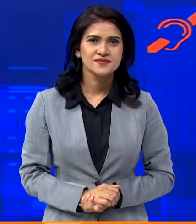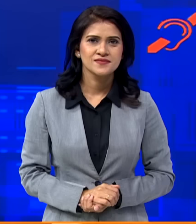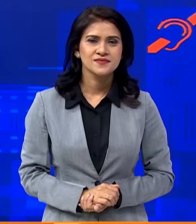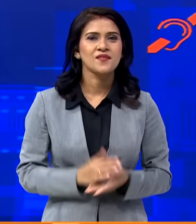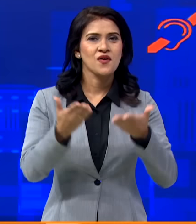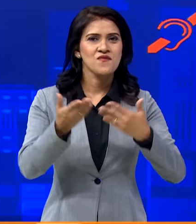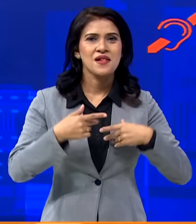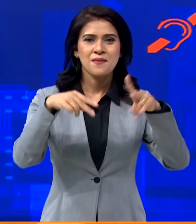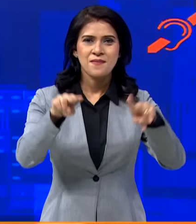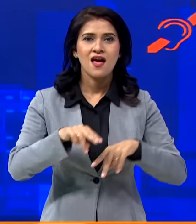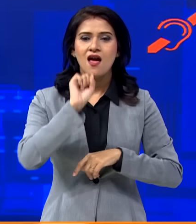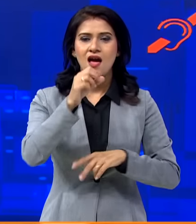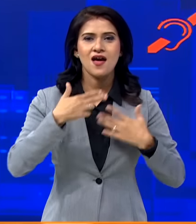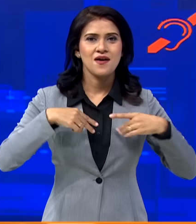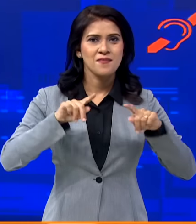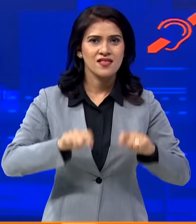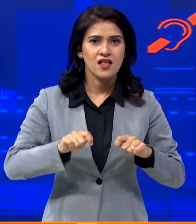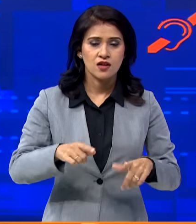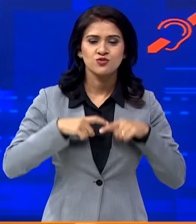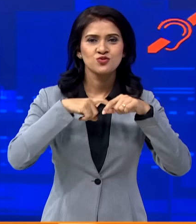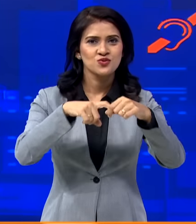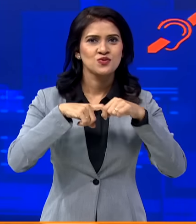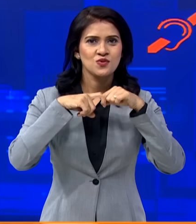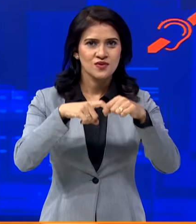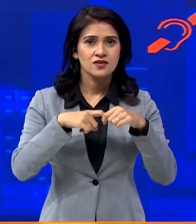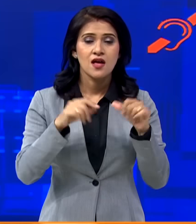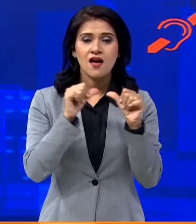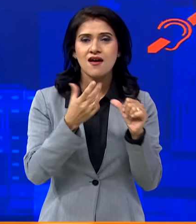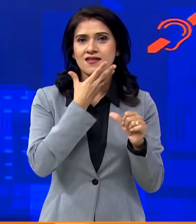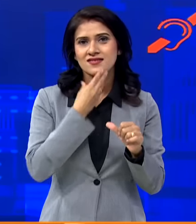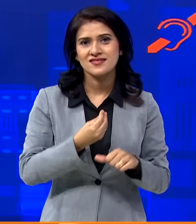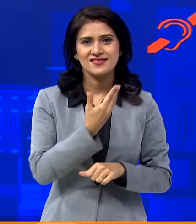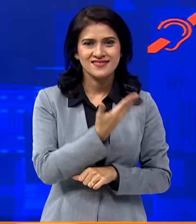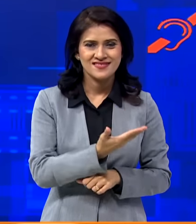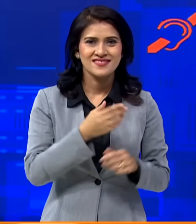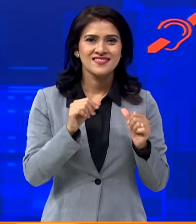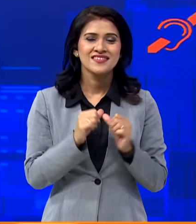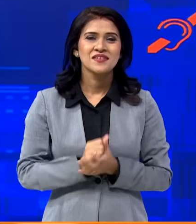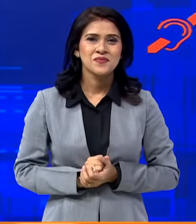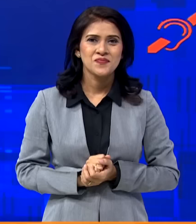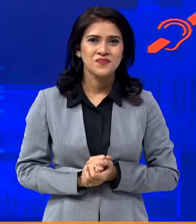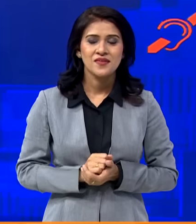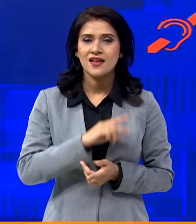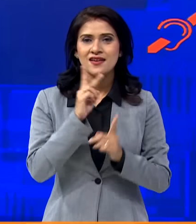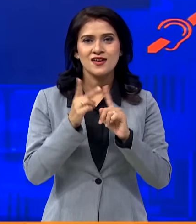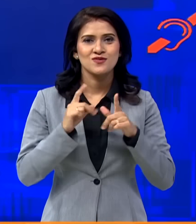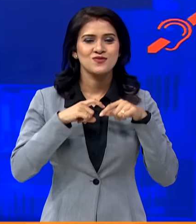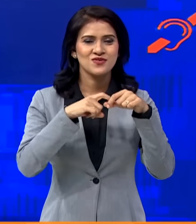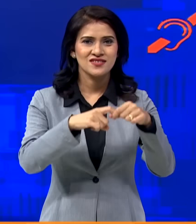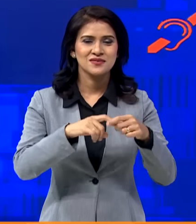वेलकम बैक आपकी अदालत में आज हम मुकदमा चला रहे हैं आचार्य प्रमोद कृष्णम पर आपकी अदालत में अगला